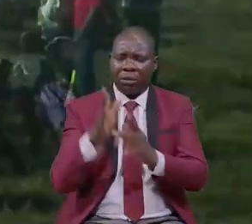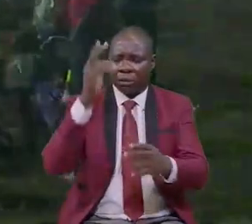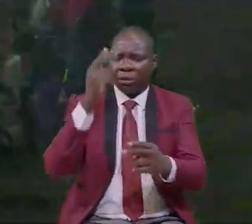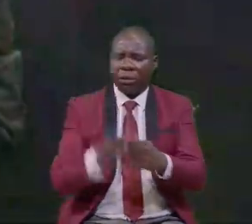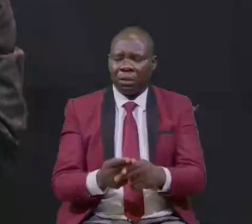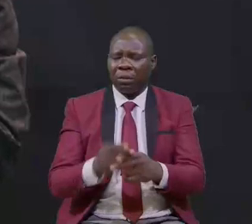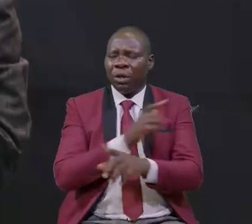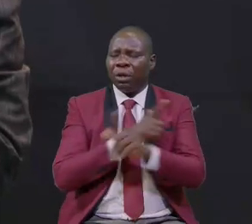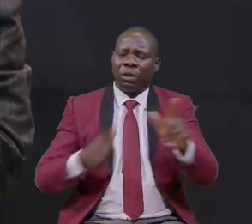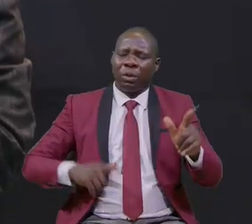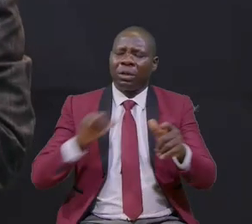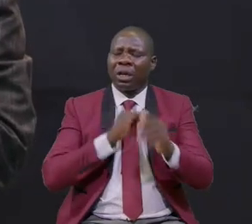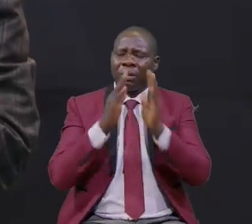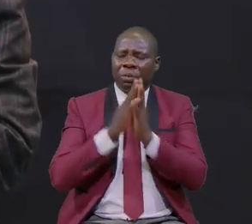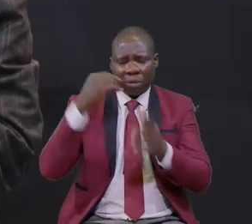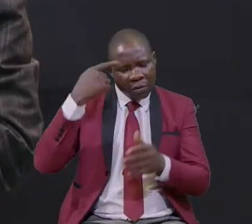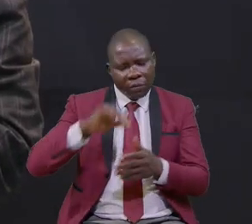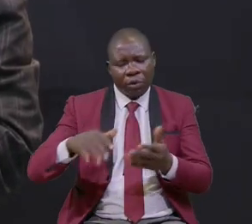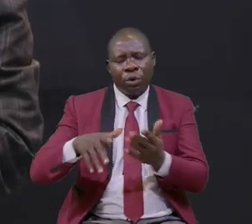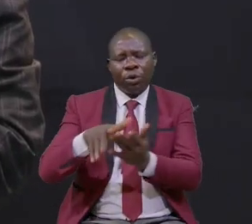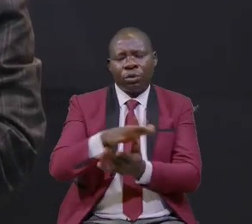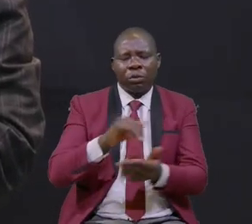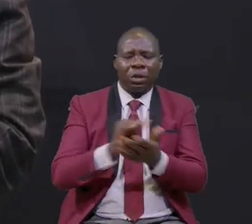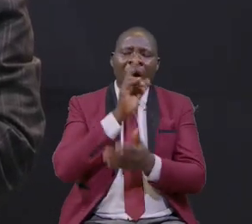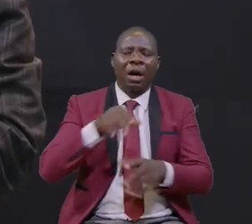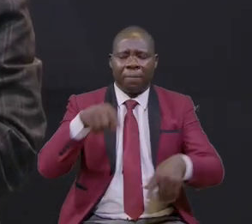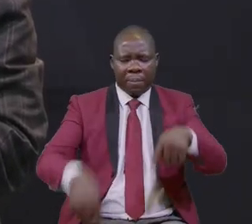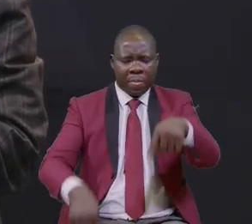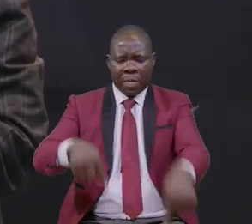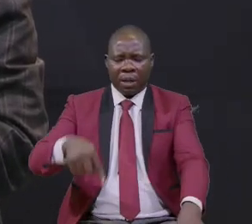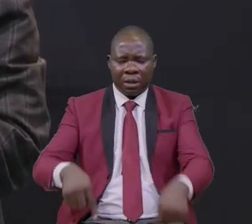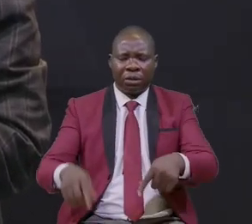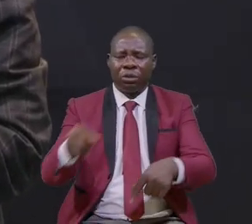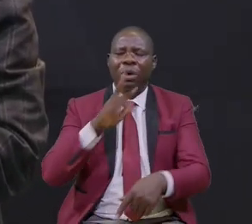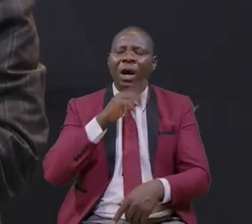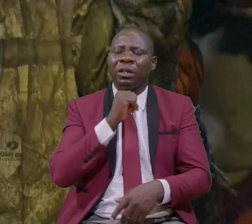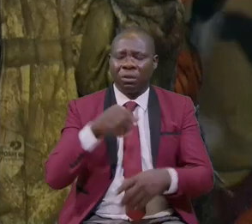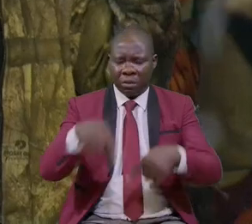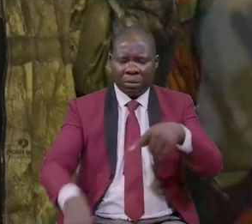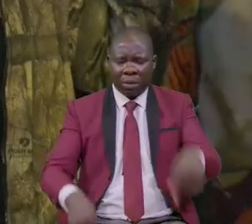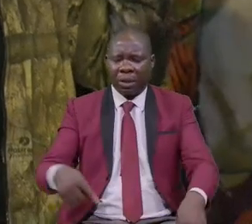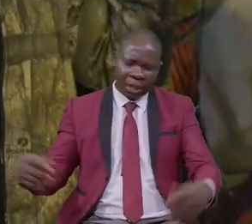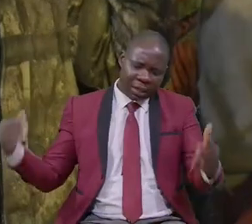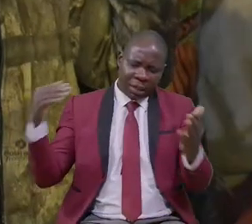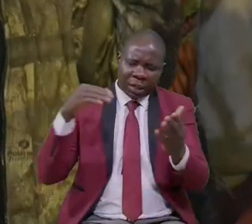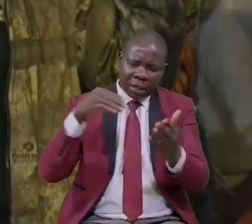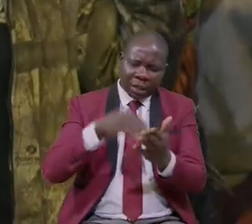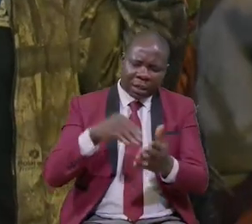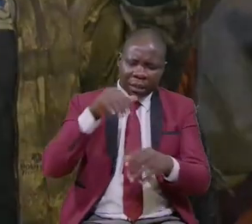Jésus je prie ceux qui sont paralysés tu n'est plus